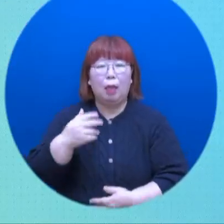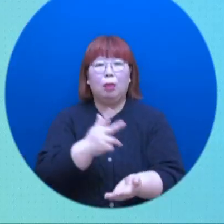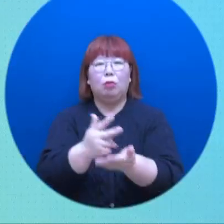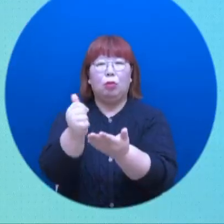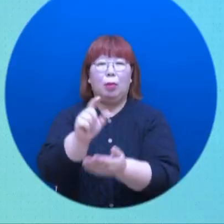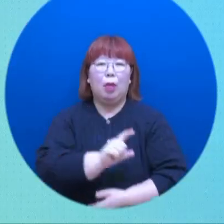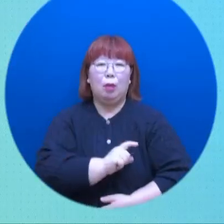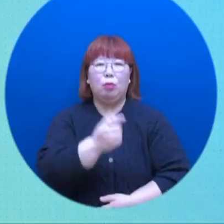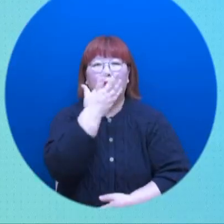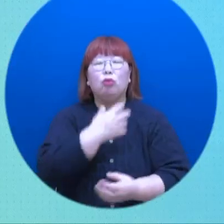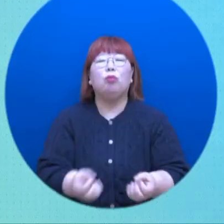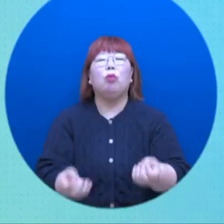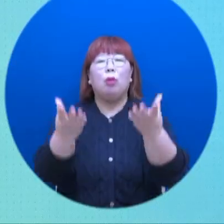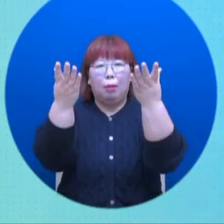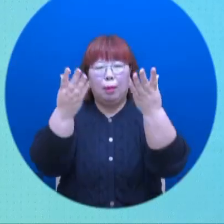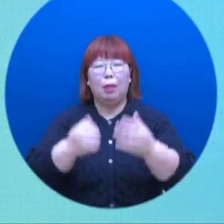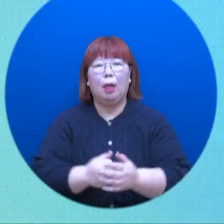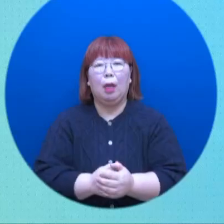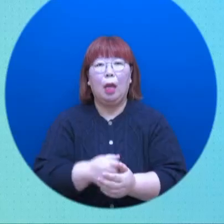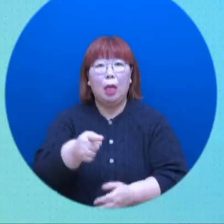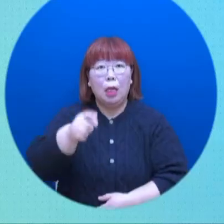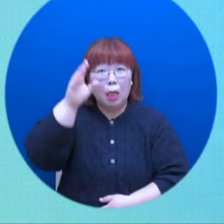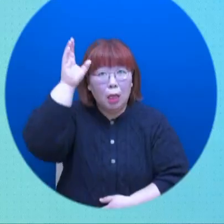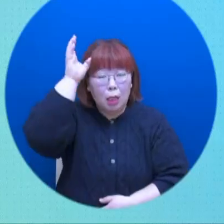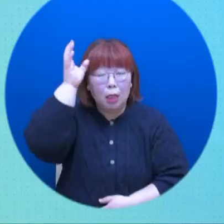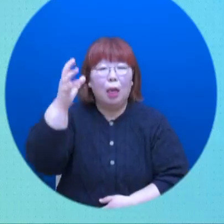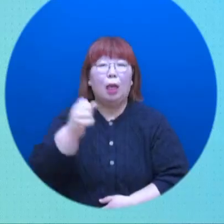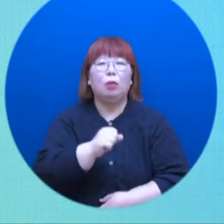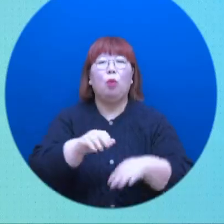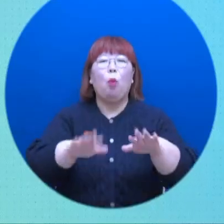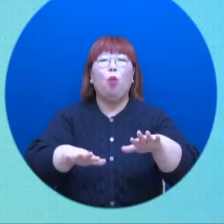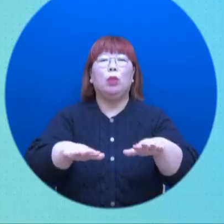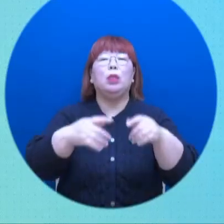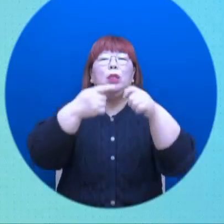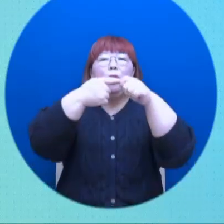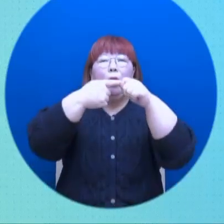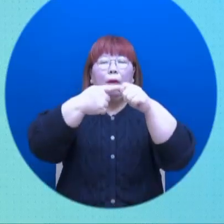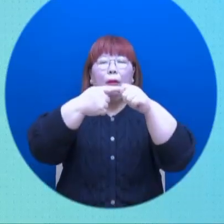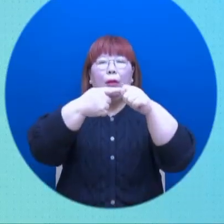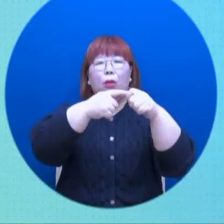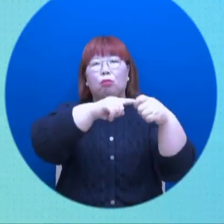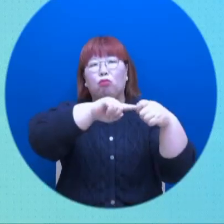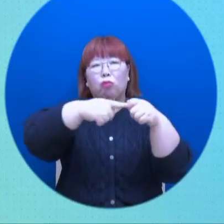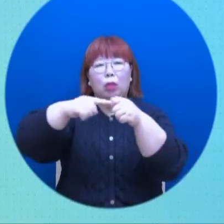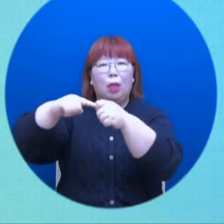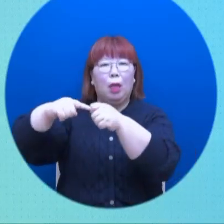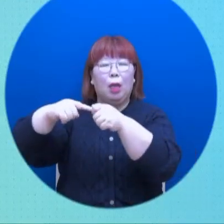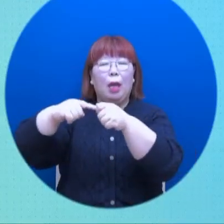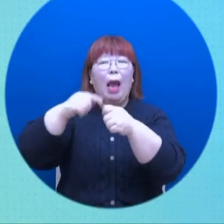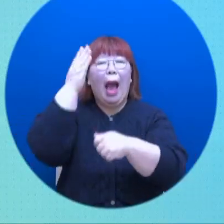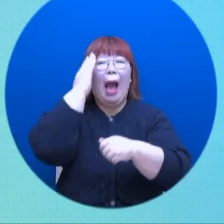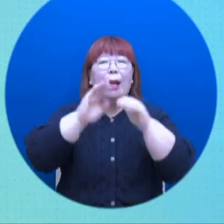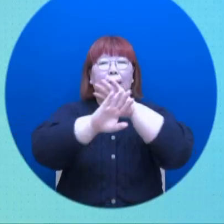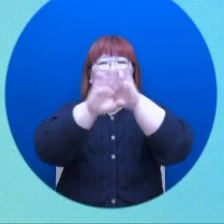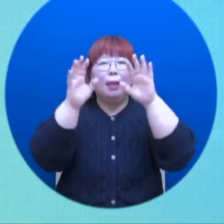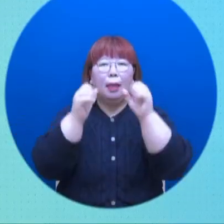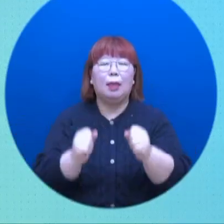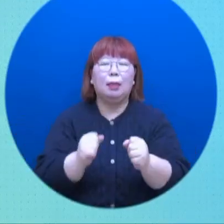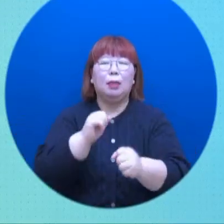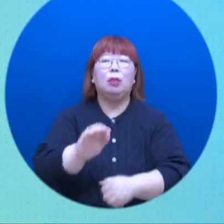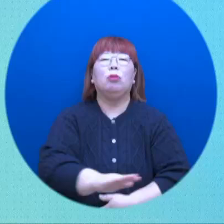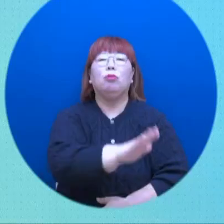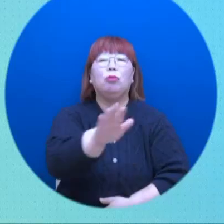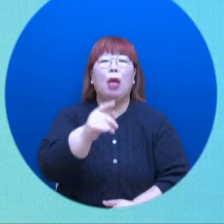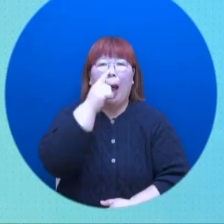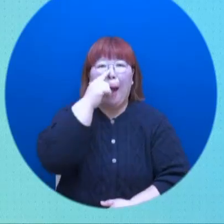이름으로 축복합니다. 이 기대를 가지고 오늘은 첫 부분이죠. 하늘에 계신 우리 아버지여, 이